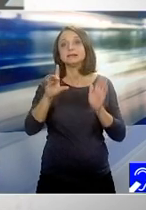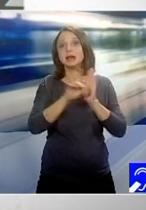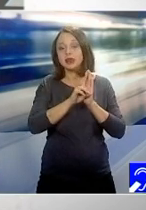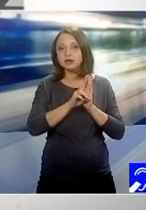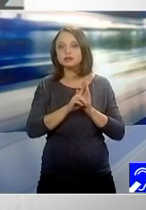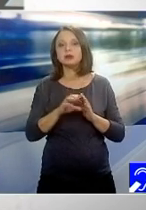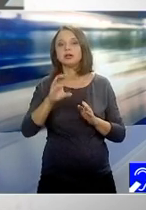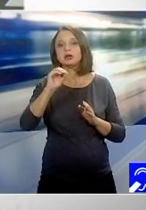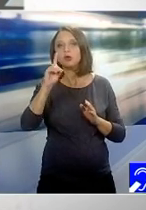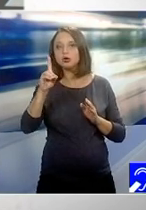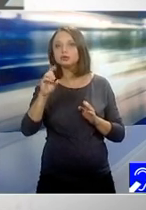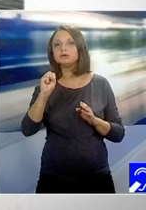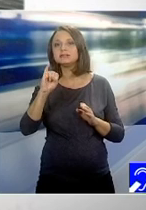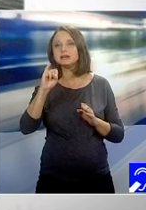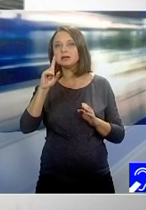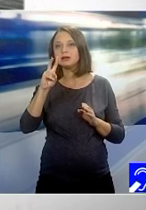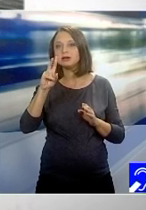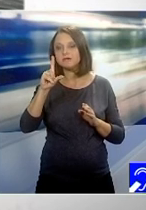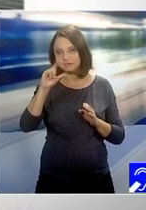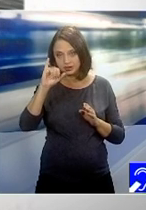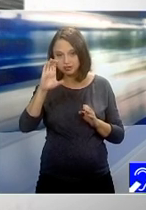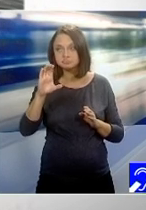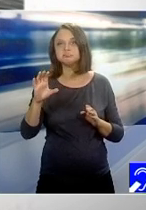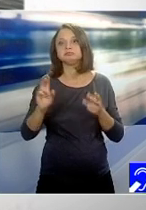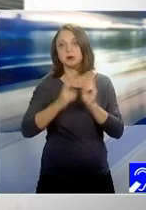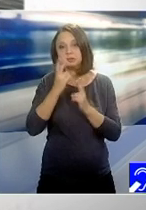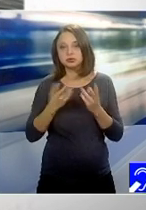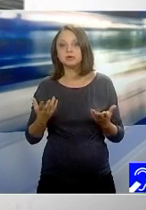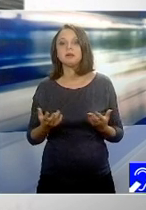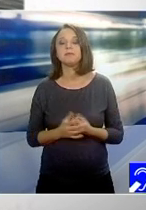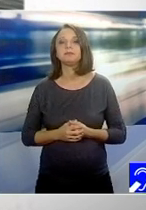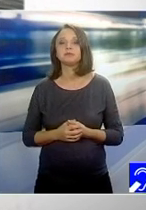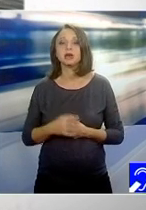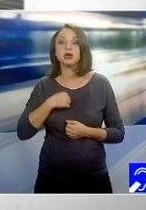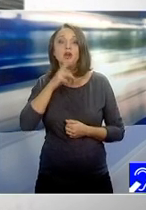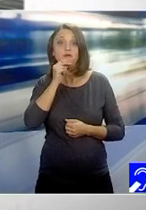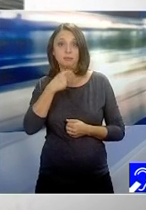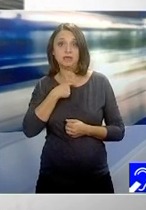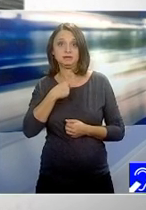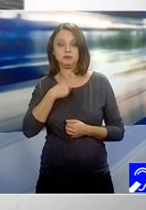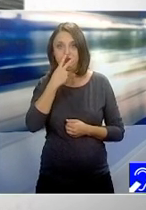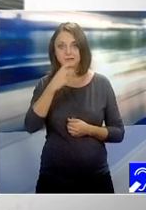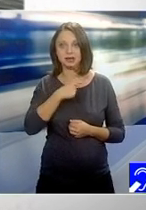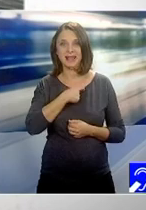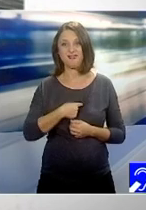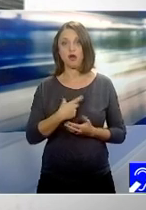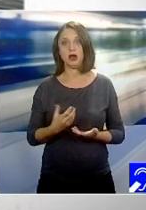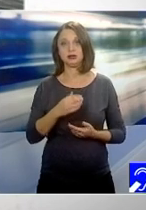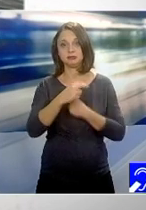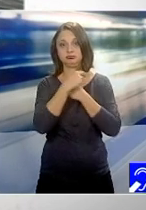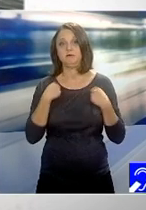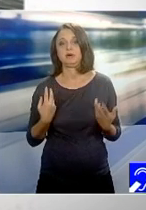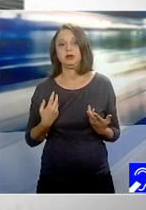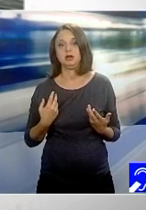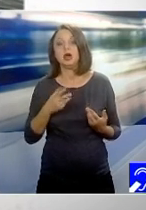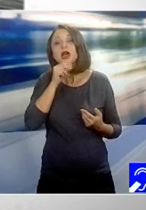Codul Silvic și ea poate incrimina și ea poate modifica. Dar este, sunt doar este, niște numere. Acum vorbesc ca avocat. Nici vorba să nu se poată umbla din alte motive. E vorba